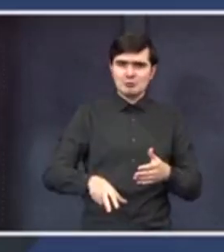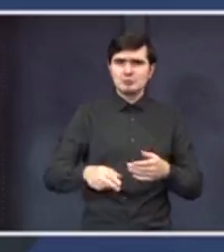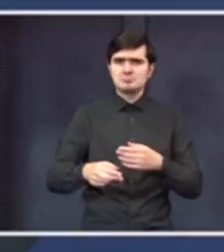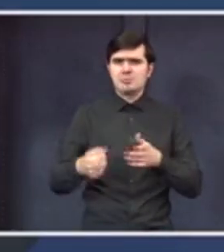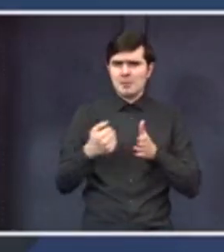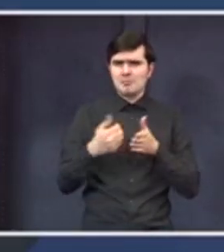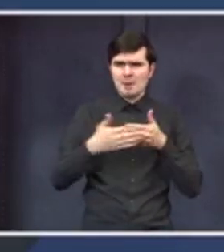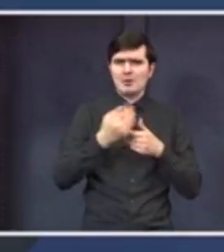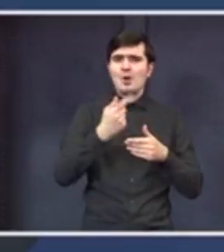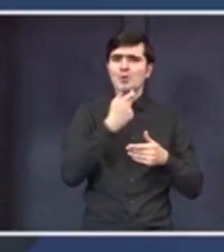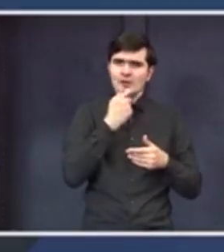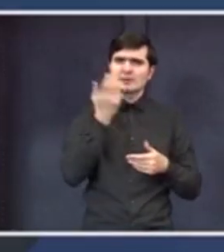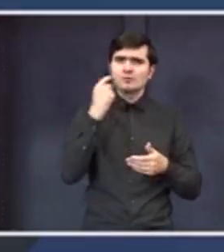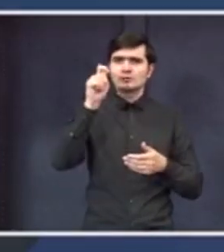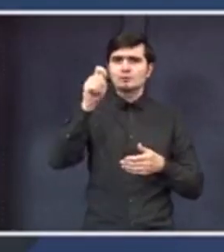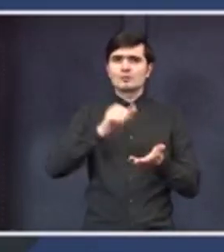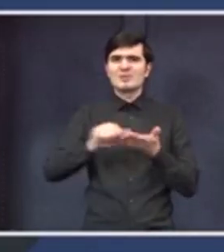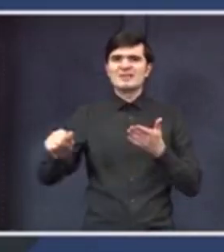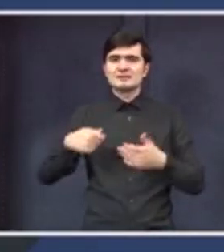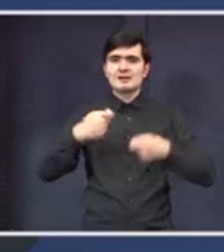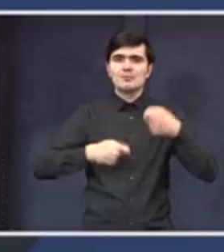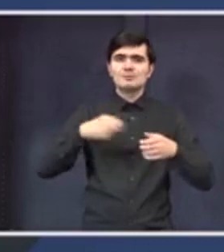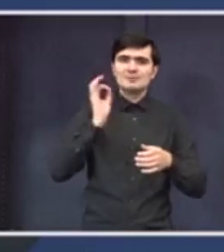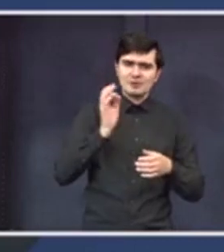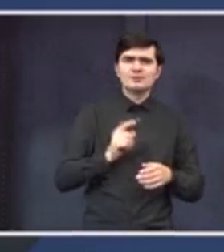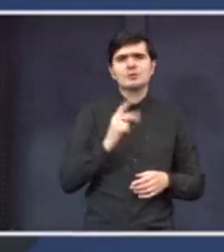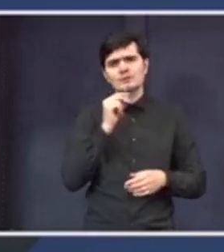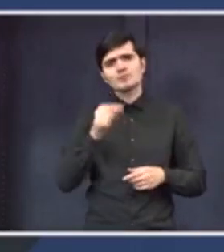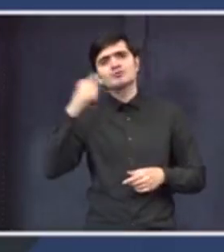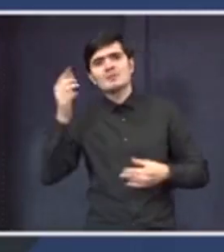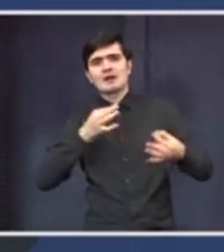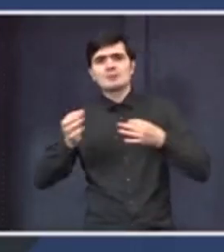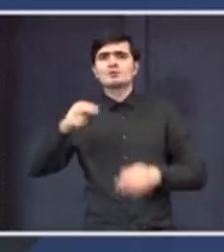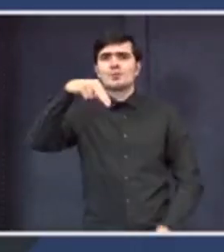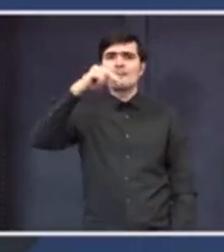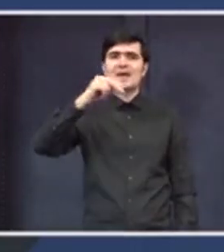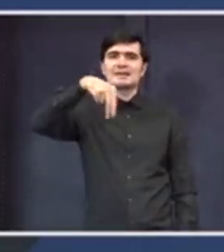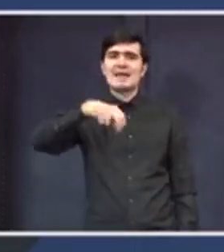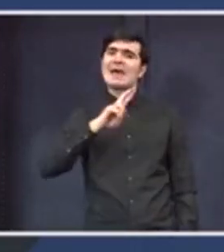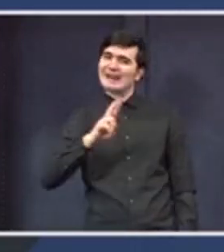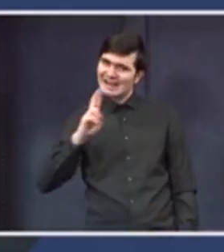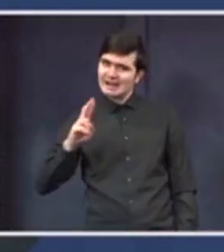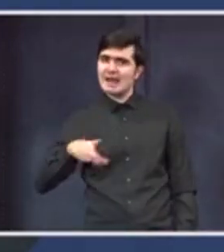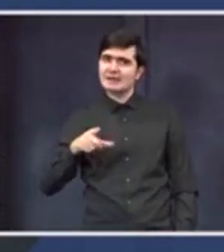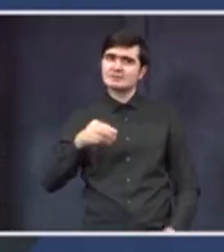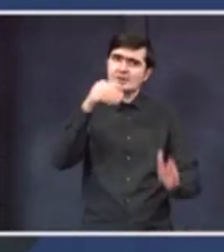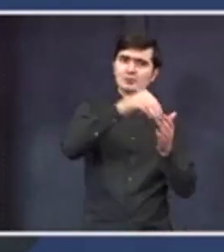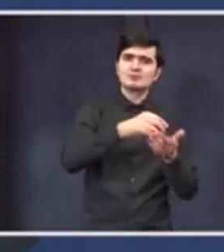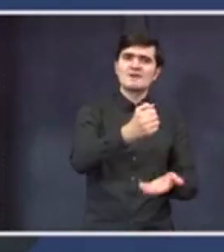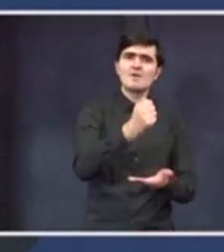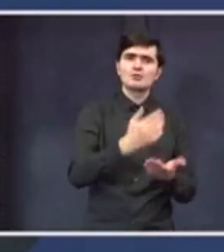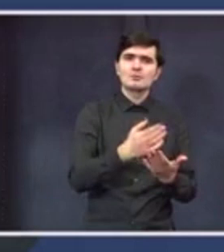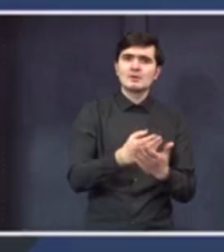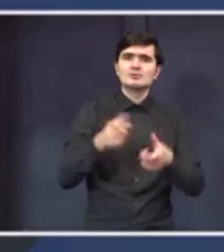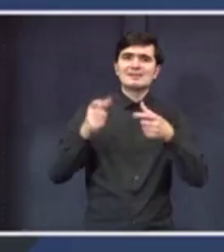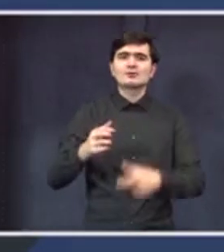când a fost scutită de impozit specific, dar, bineînțeles, vom discuta și despre alte măsuri. În PNRR sunt incluse fonduri și pentru sectorul privat, de